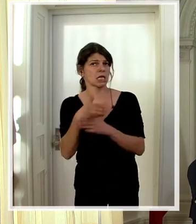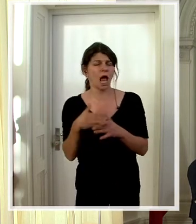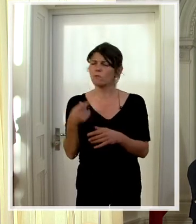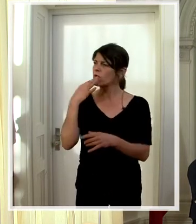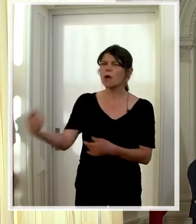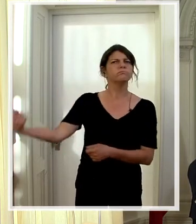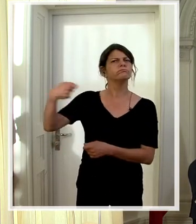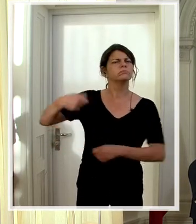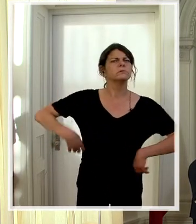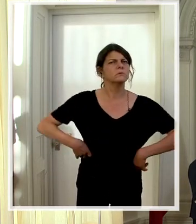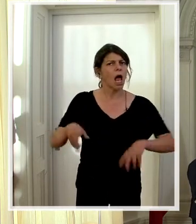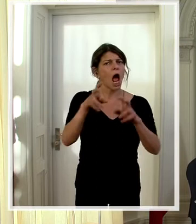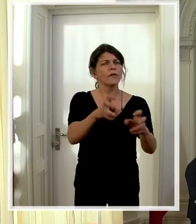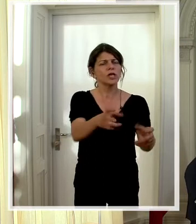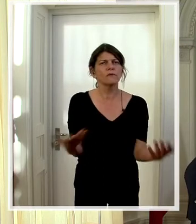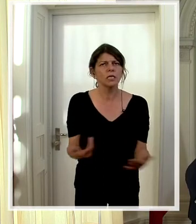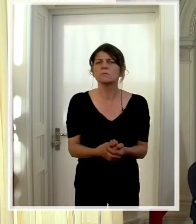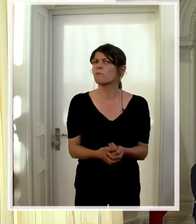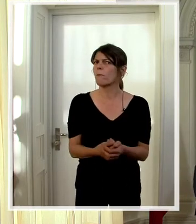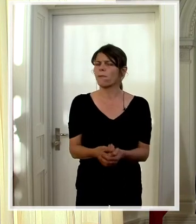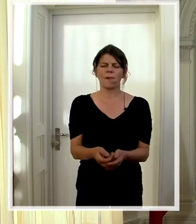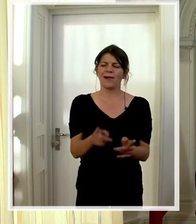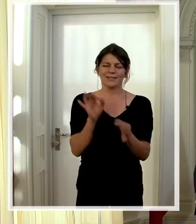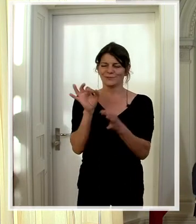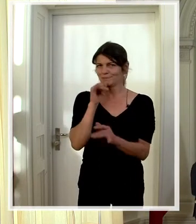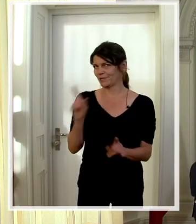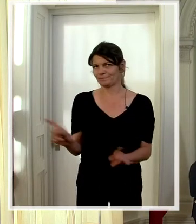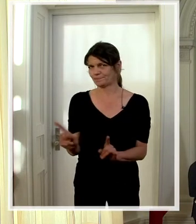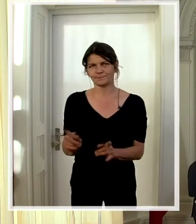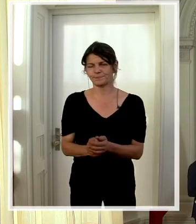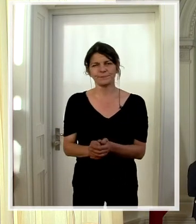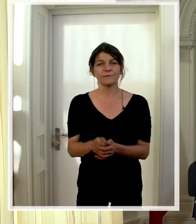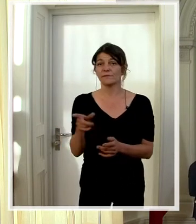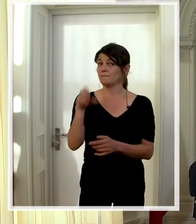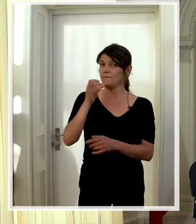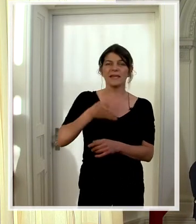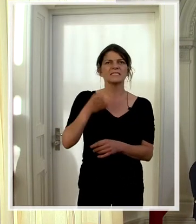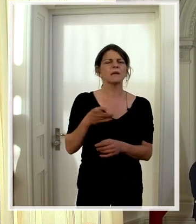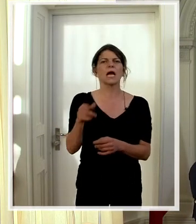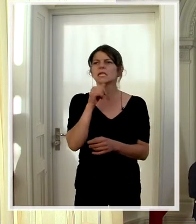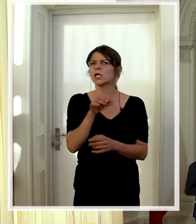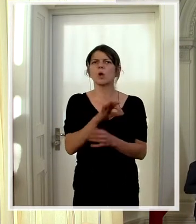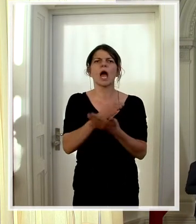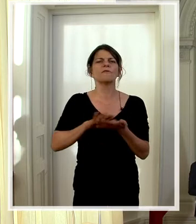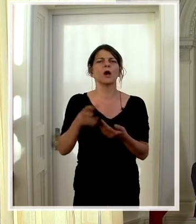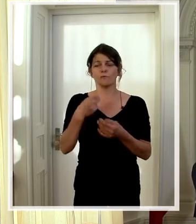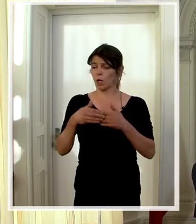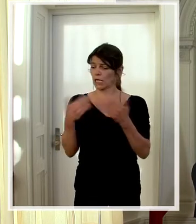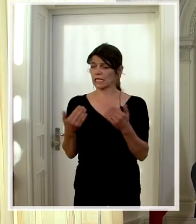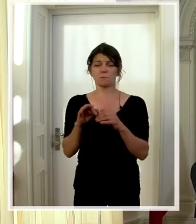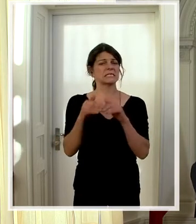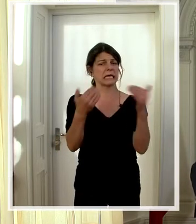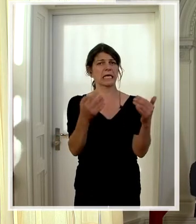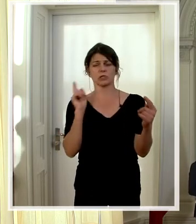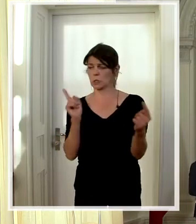Österreicher die Haltestelle? Also es ist nicht korrekt, weil man die S-Bahn ja nicht nur einfach von der Grenze bis zur Grenze betrachten